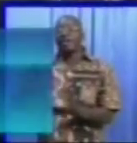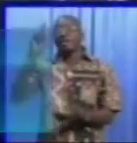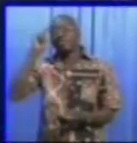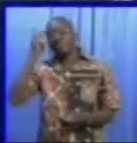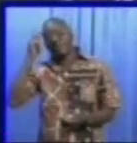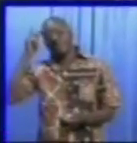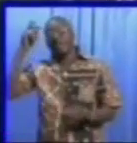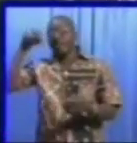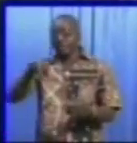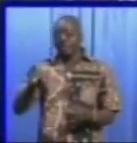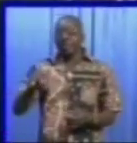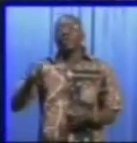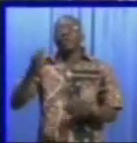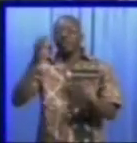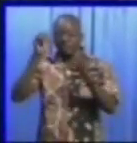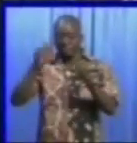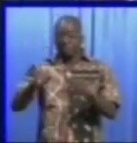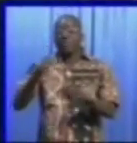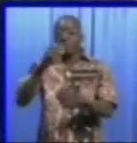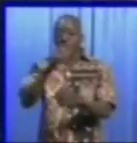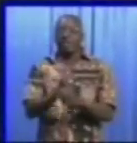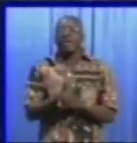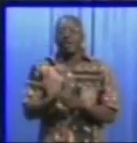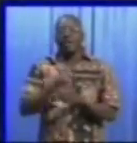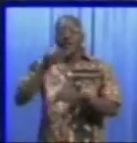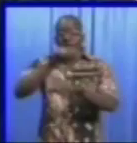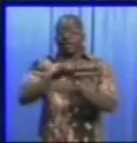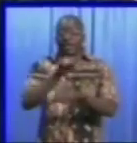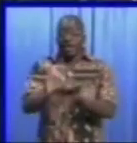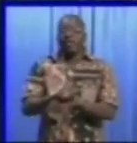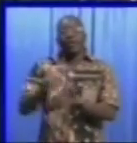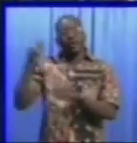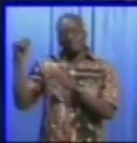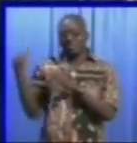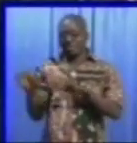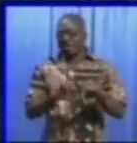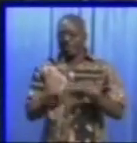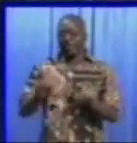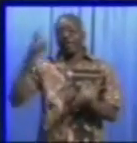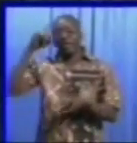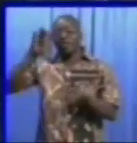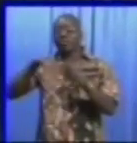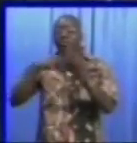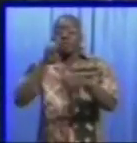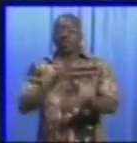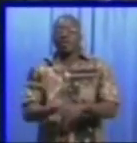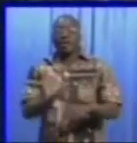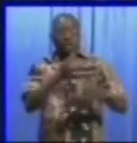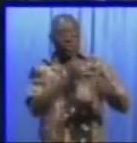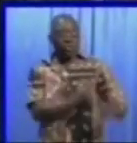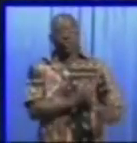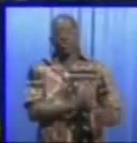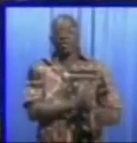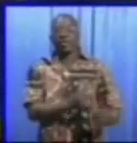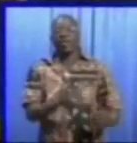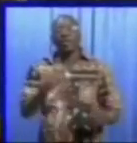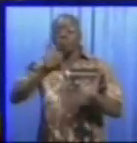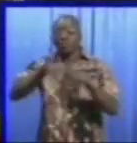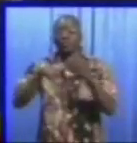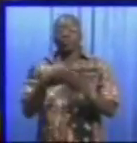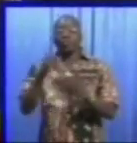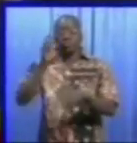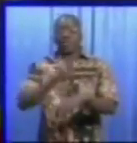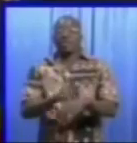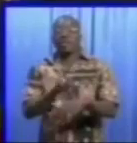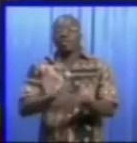que je la méritais, au travers donc du travail que j'ai abattu tout le temps que j'ai été donc à leur côté, tout le temps que j'ai été donc à